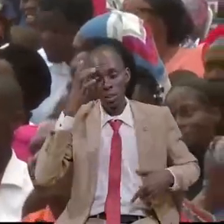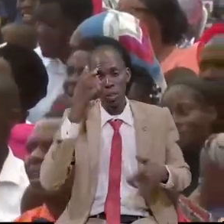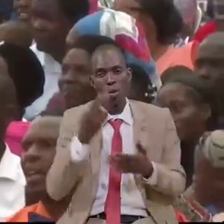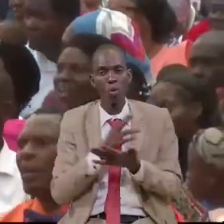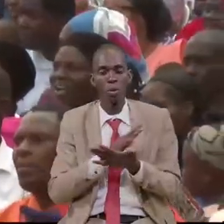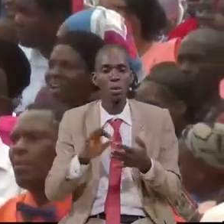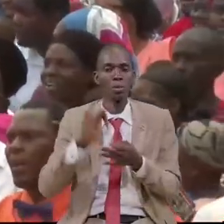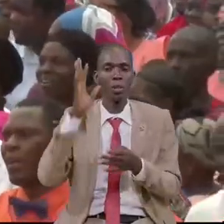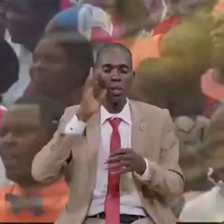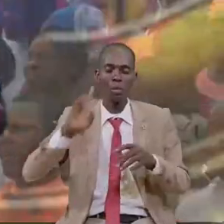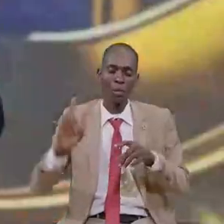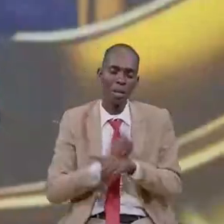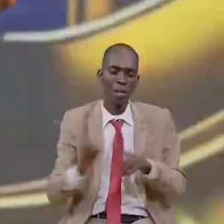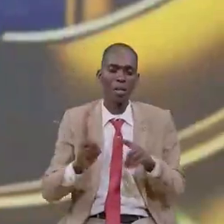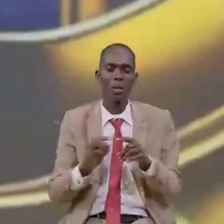toi.